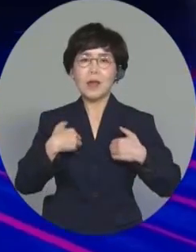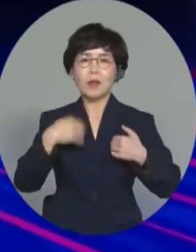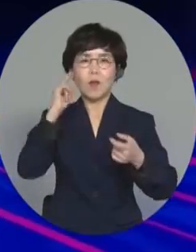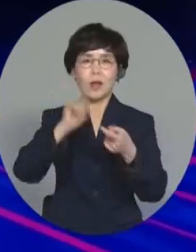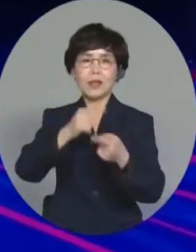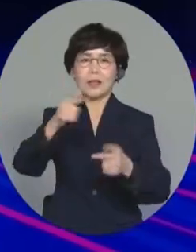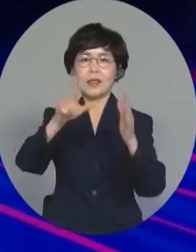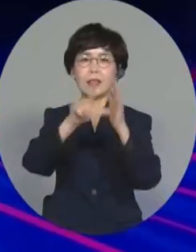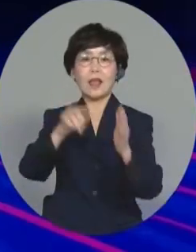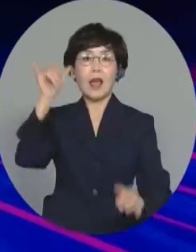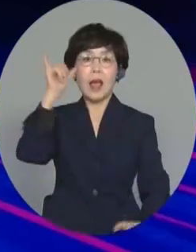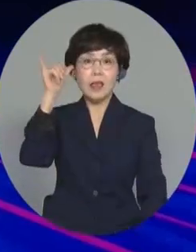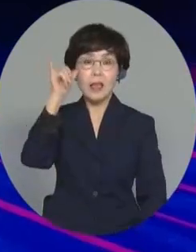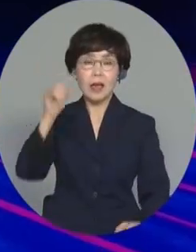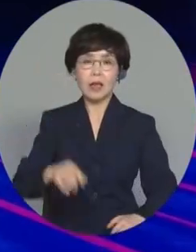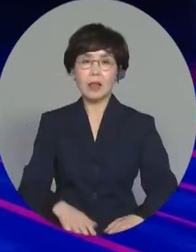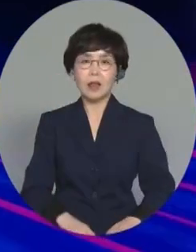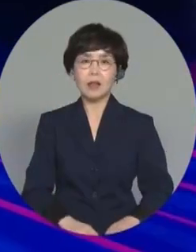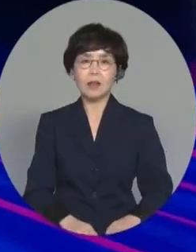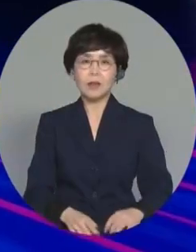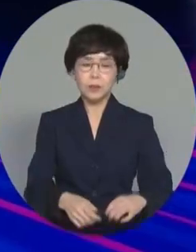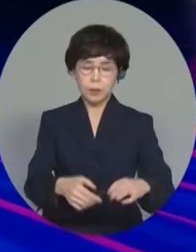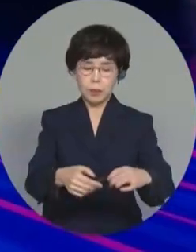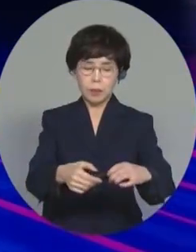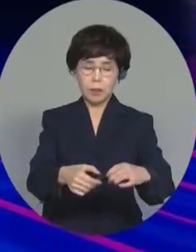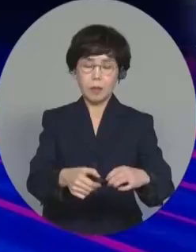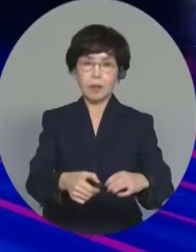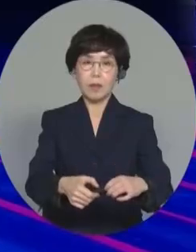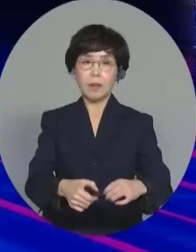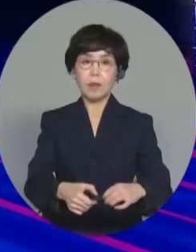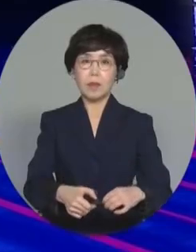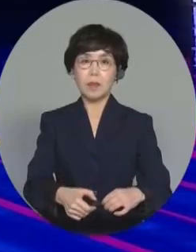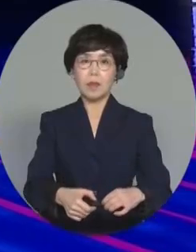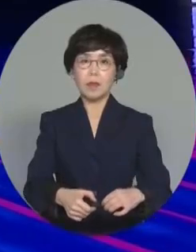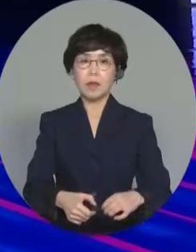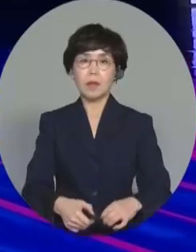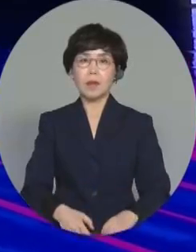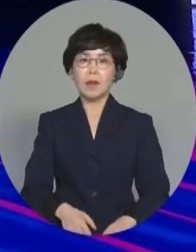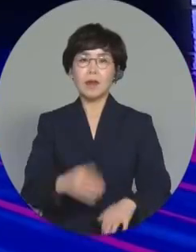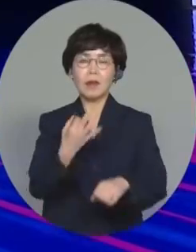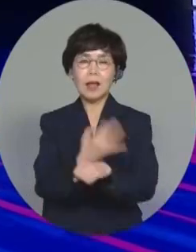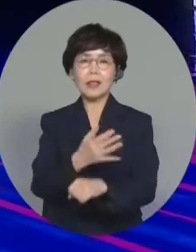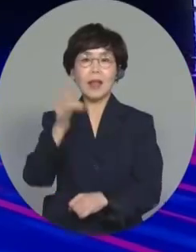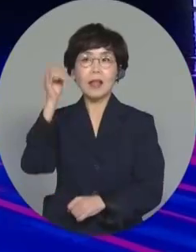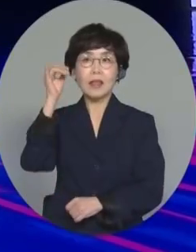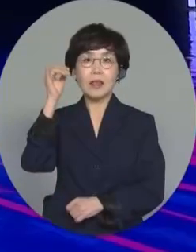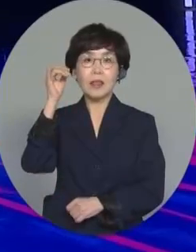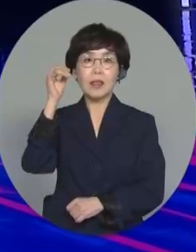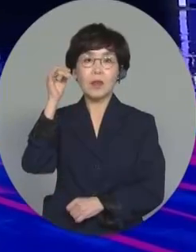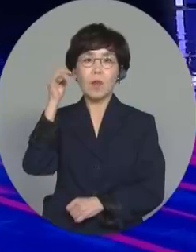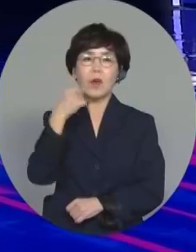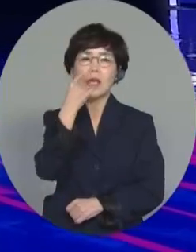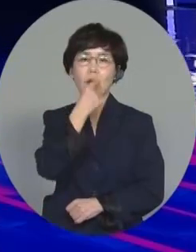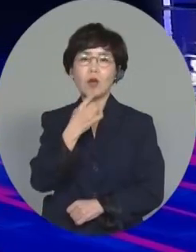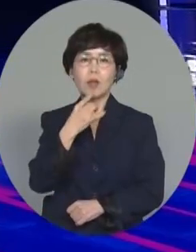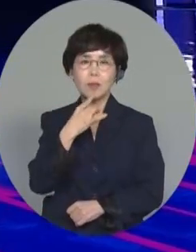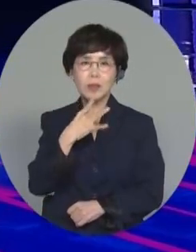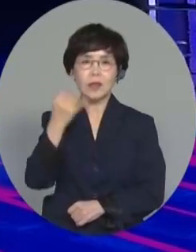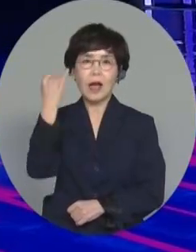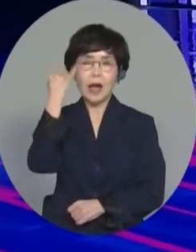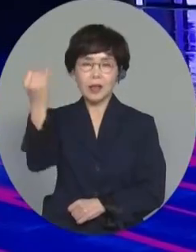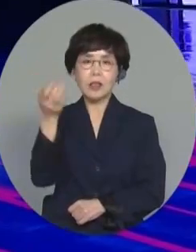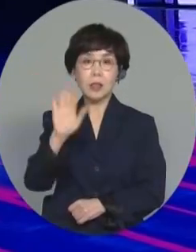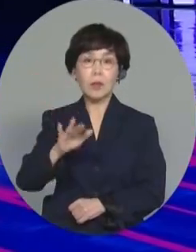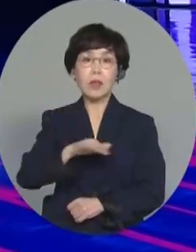시대입니다. AI라고 하는 것이 단순한 아이디어 또는 이론이었던 시절에서부터 이제는 수백만 명의 삶에